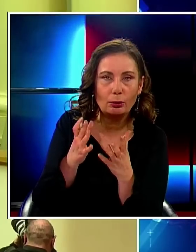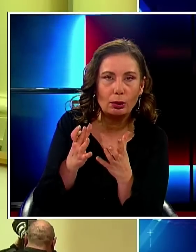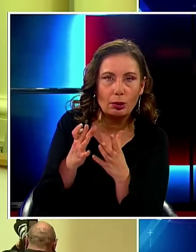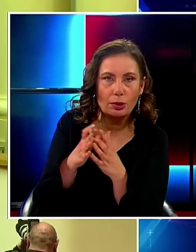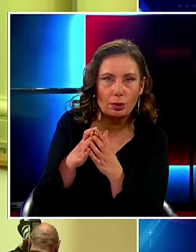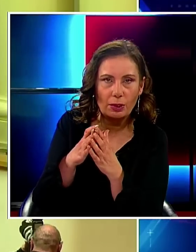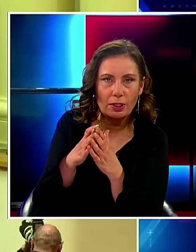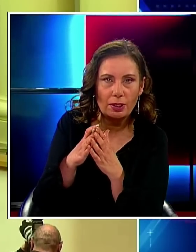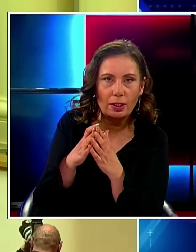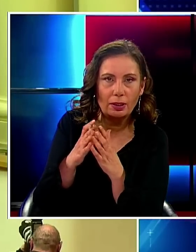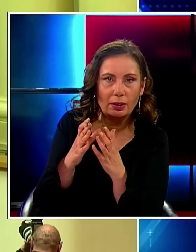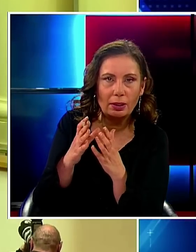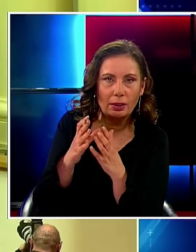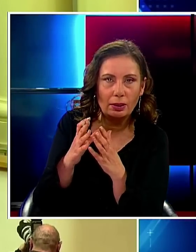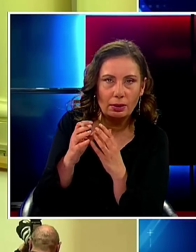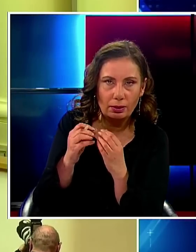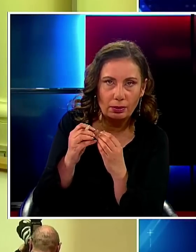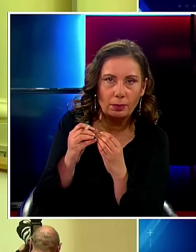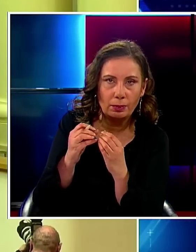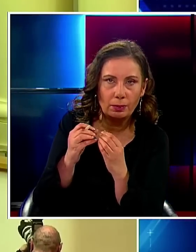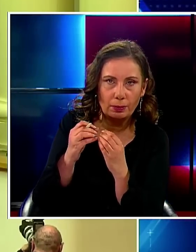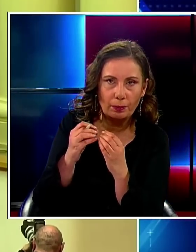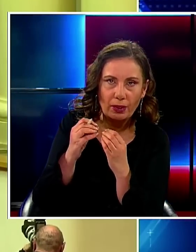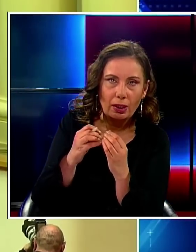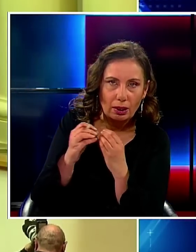უფუნქციო საქართველოს პრეზიდენტი